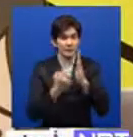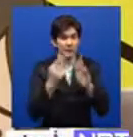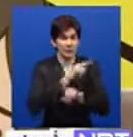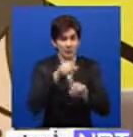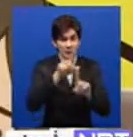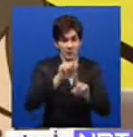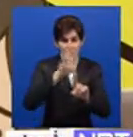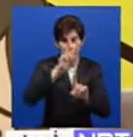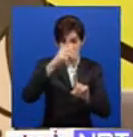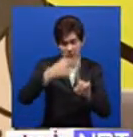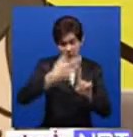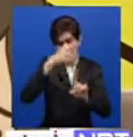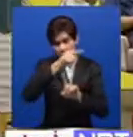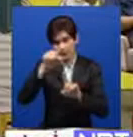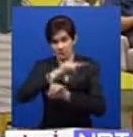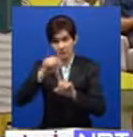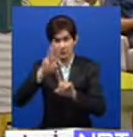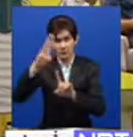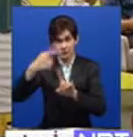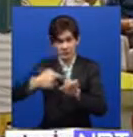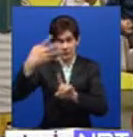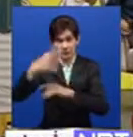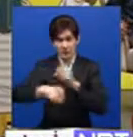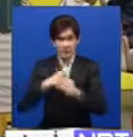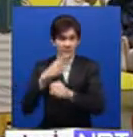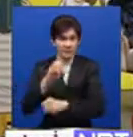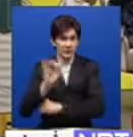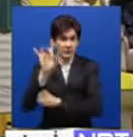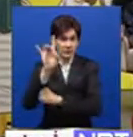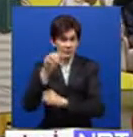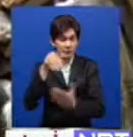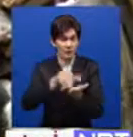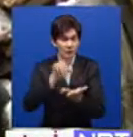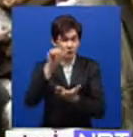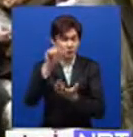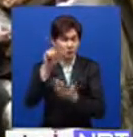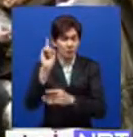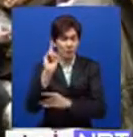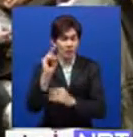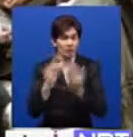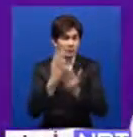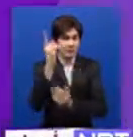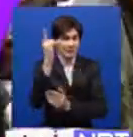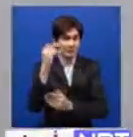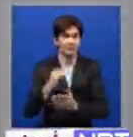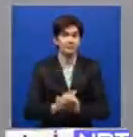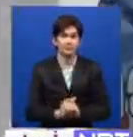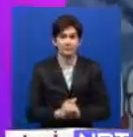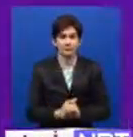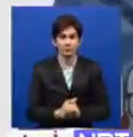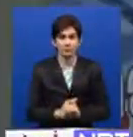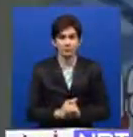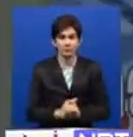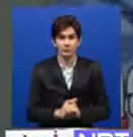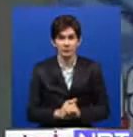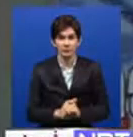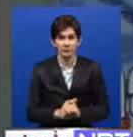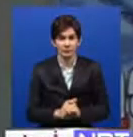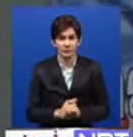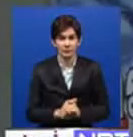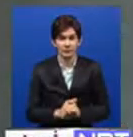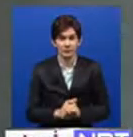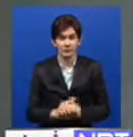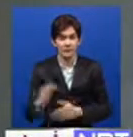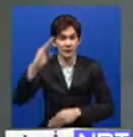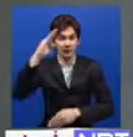ว่างวันที่26มีนาคมถึง6เมษายน2558ที่ศูนย์การประชุมแห่งชาติสิริกิติ์พันโทโ